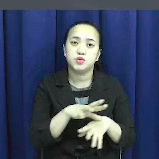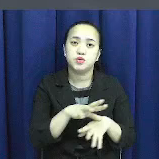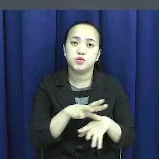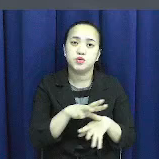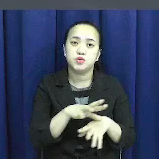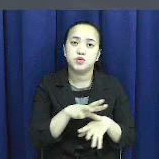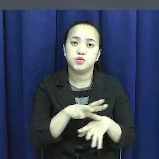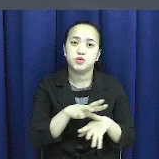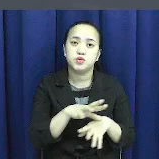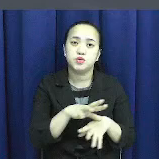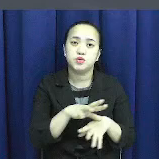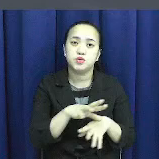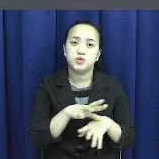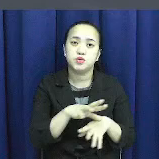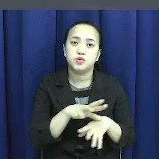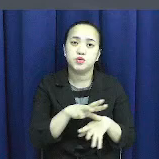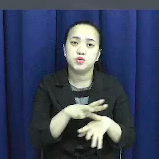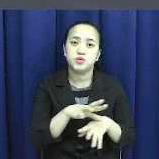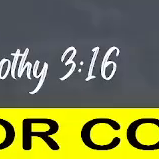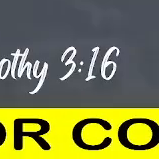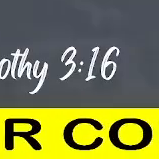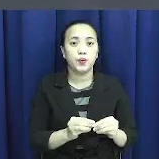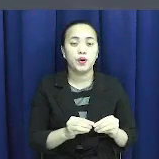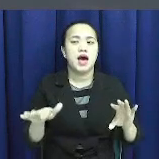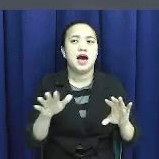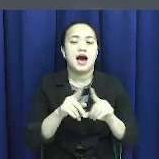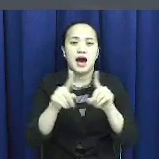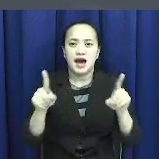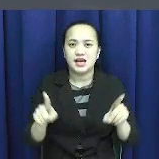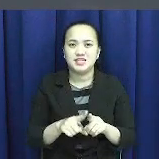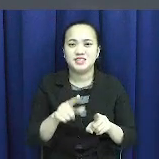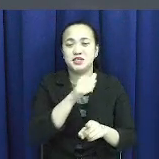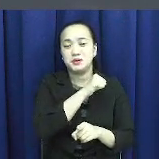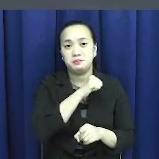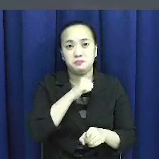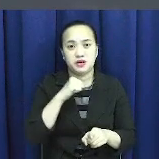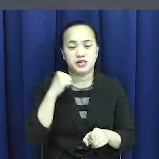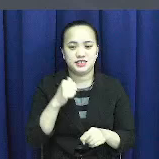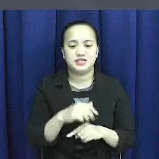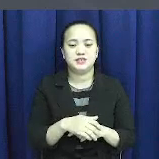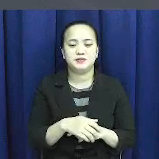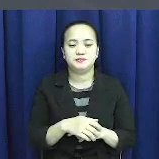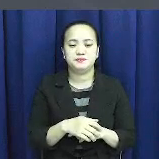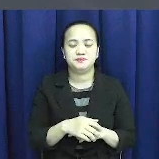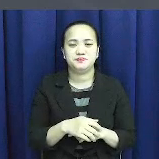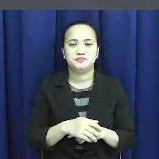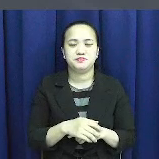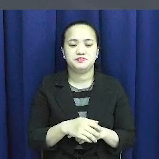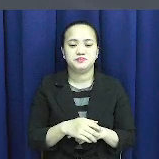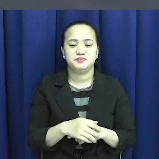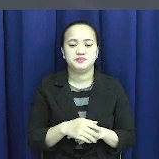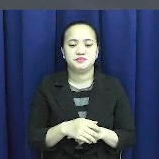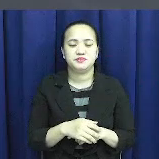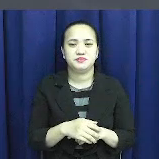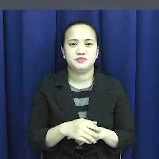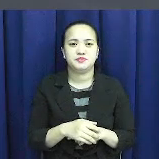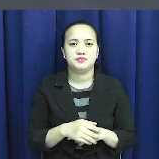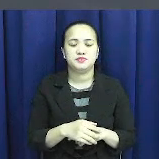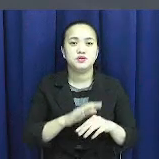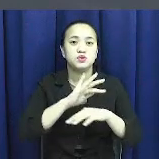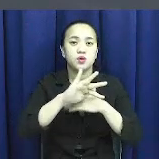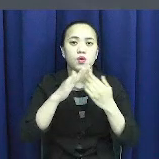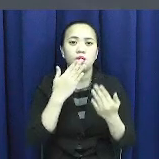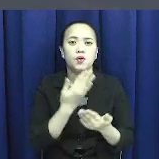nararapat na gagawin ng isang priest kapag ikaw ay naitalaga. And by the way, ganito po yan mga kapatid. Lahat